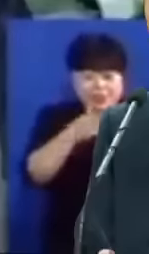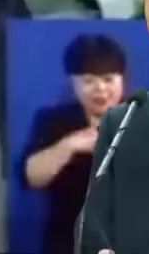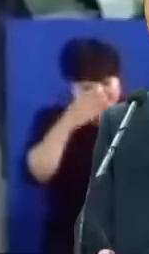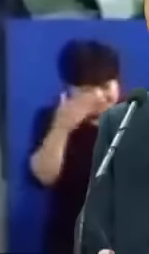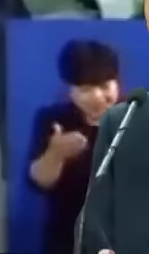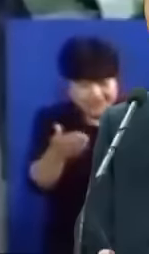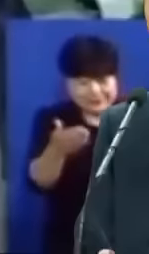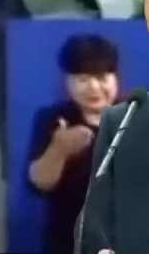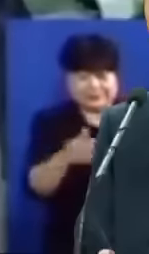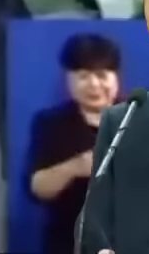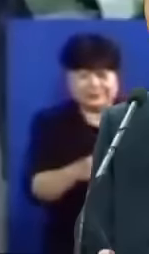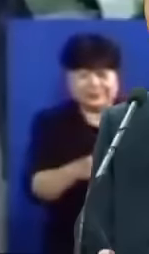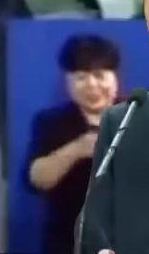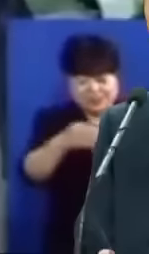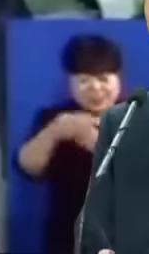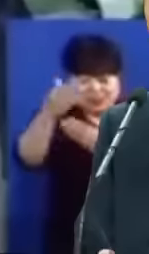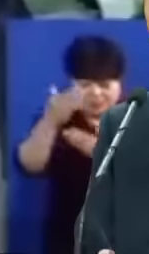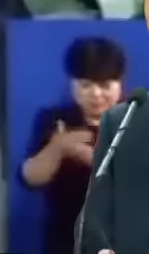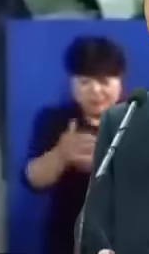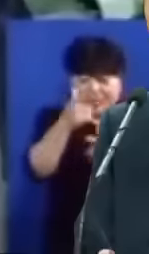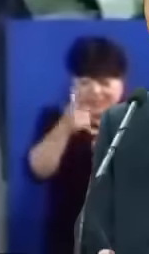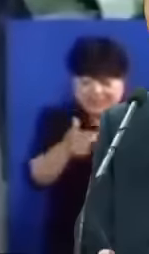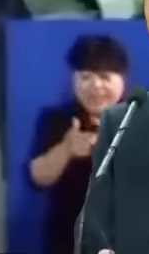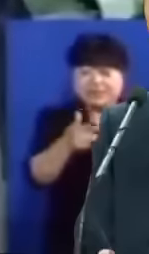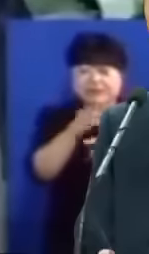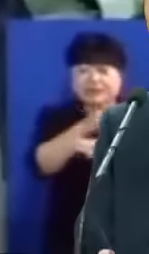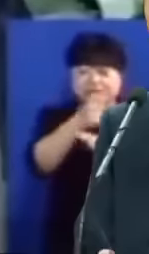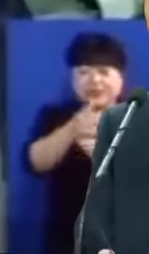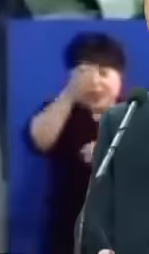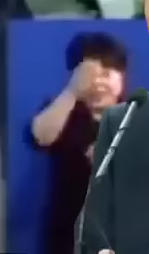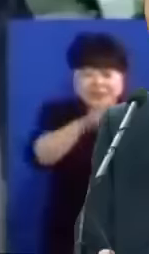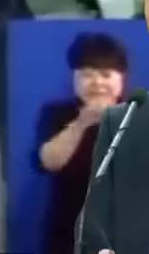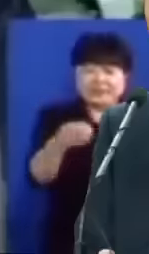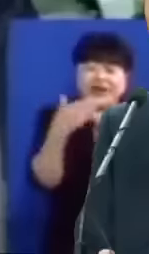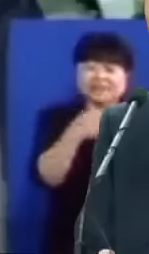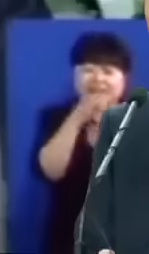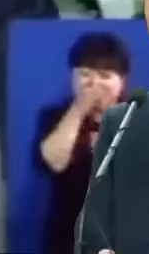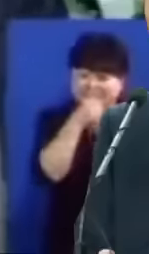나를 이끌어주시는 예수 그리스도의 십자가의